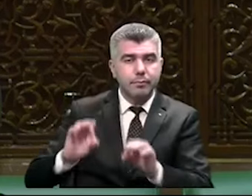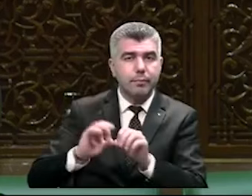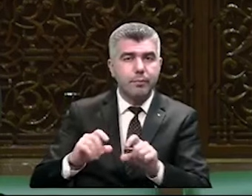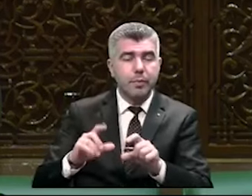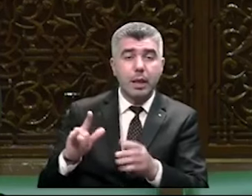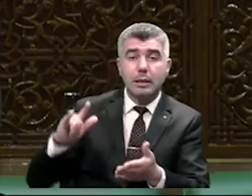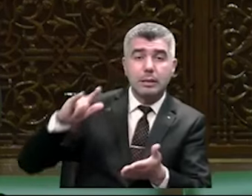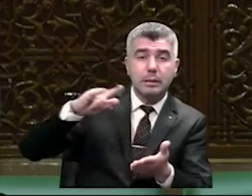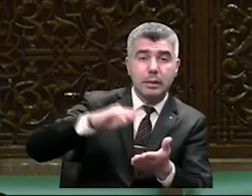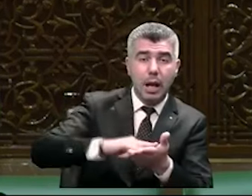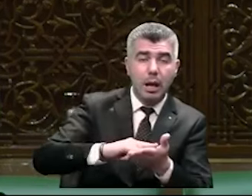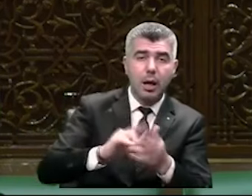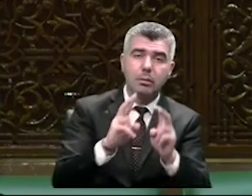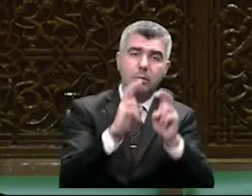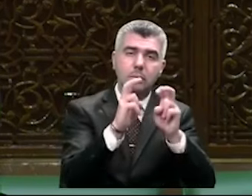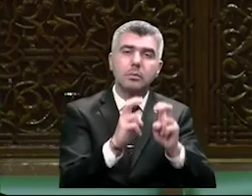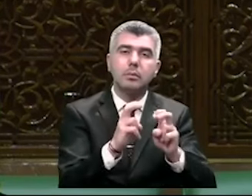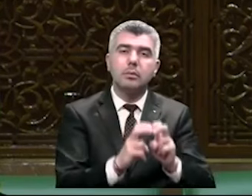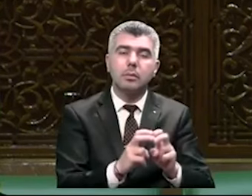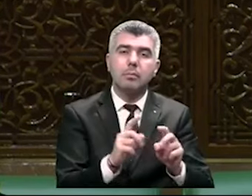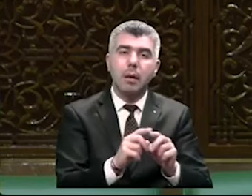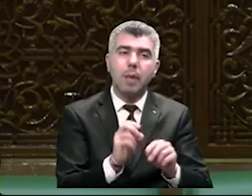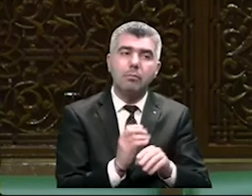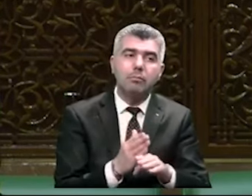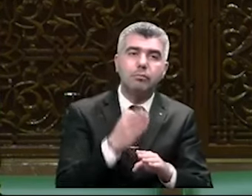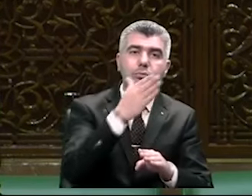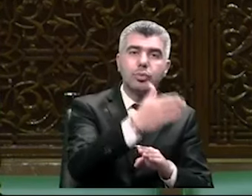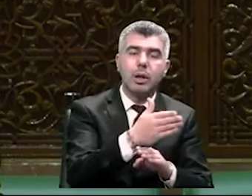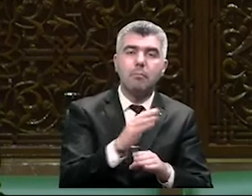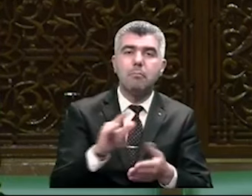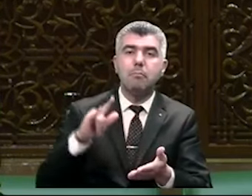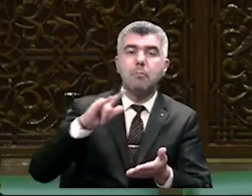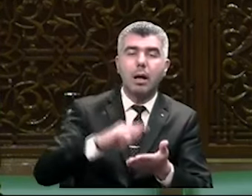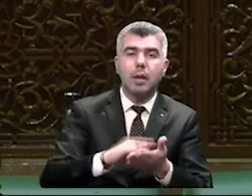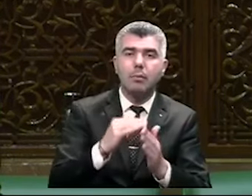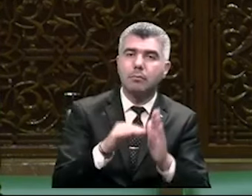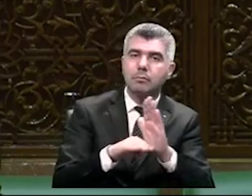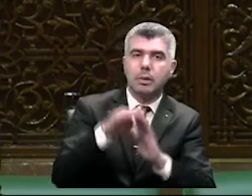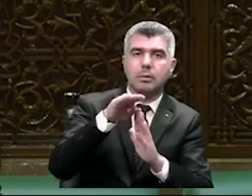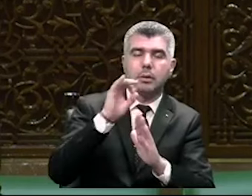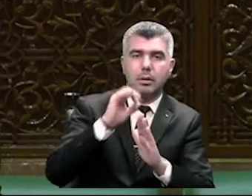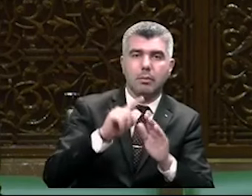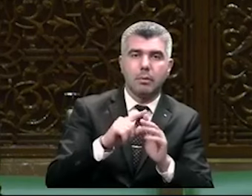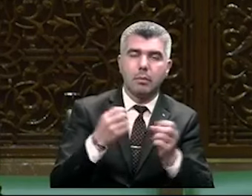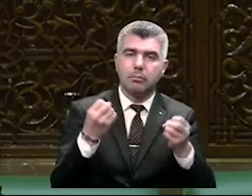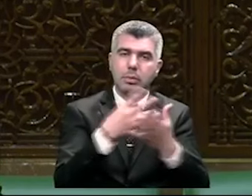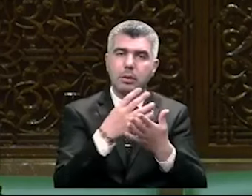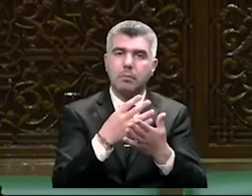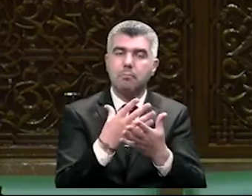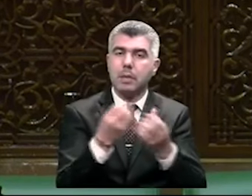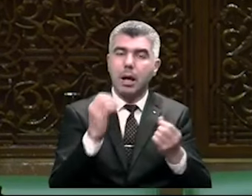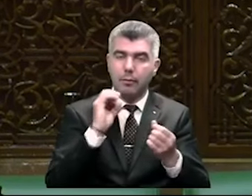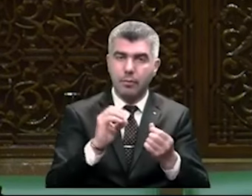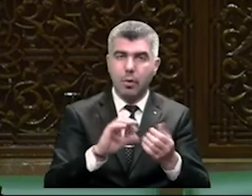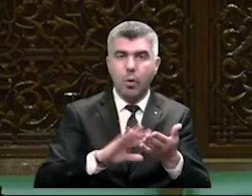الطائره احيانا اقل بكثير من تكلفه التنقل من والى المطارات ناهيك عن غياب الجوده في العديد من الاحيان مما